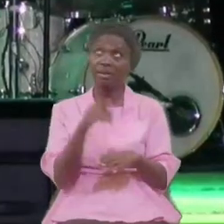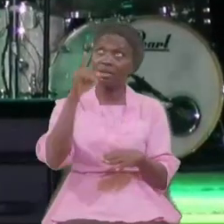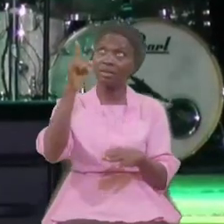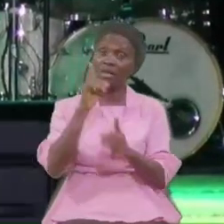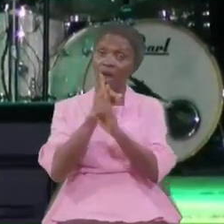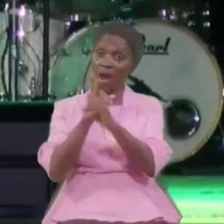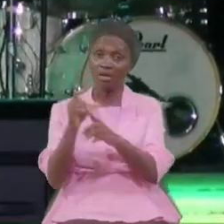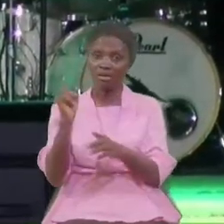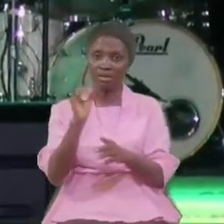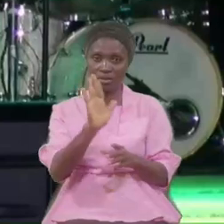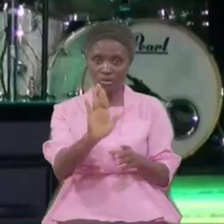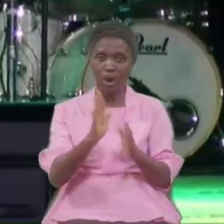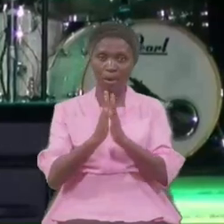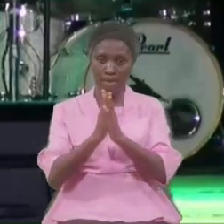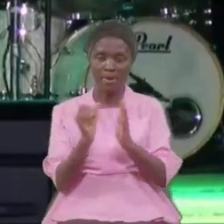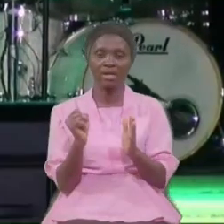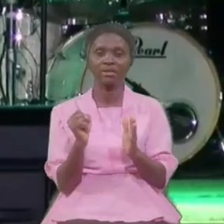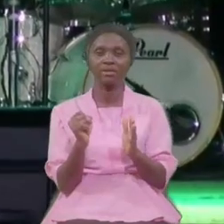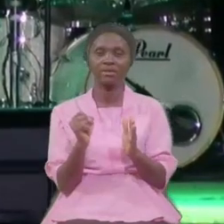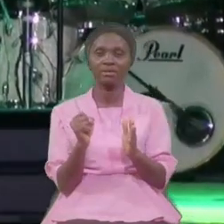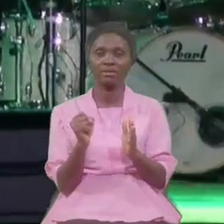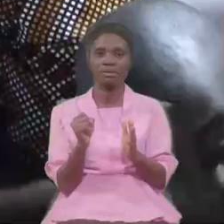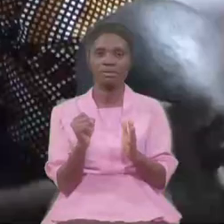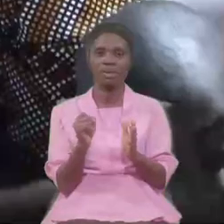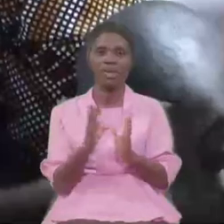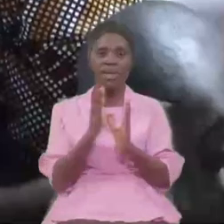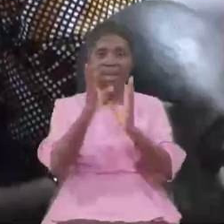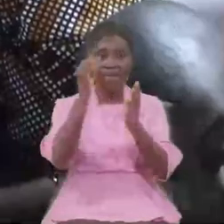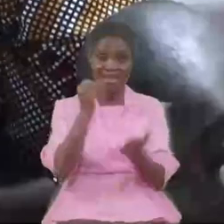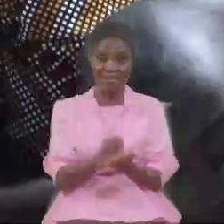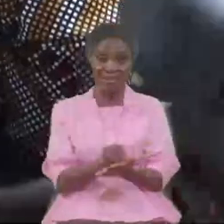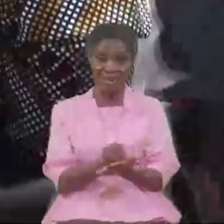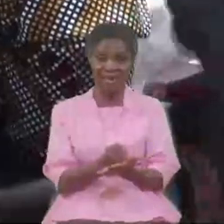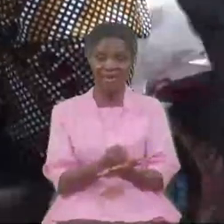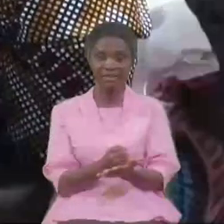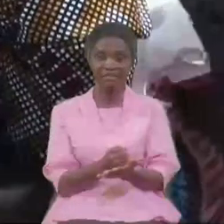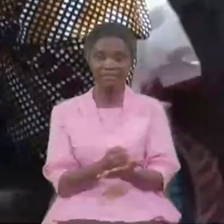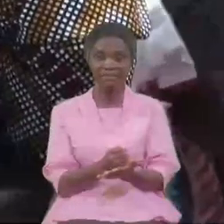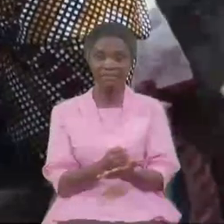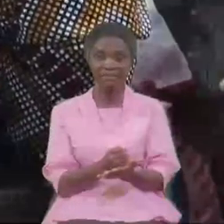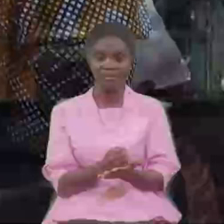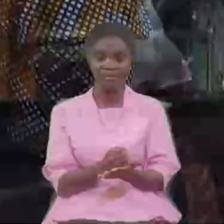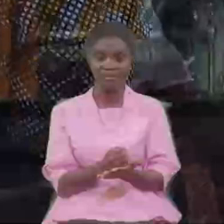il va exaucer vos prières. Il faut dire Amen.